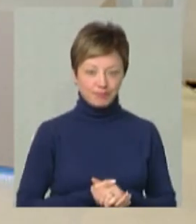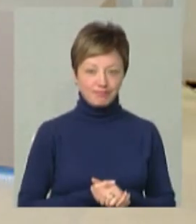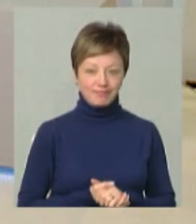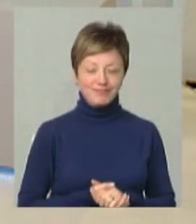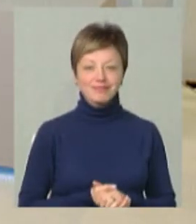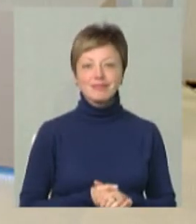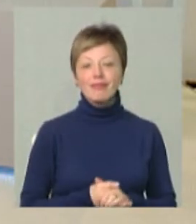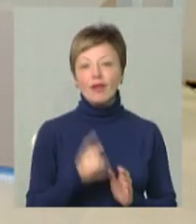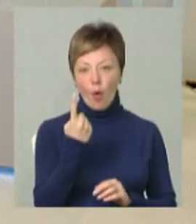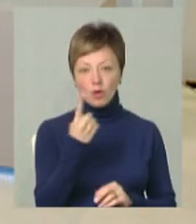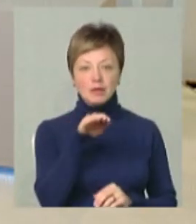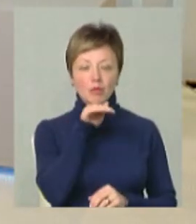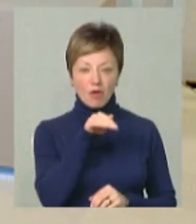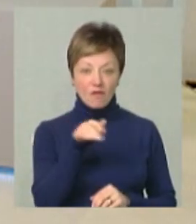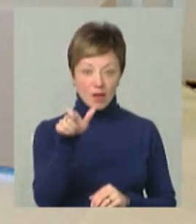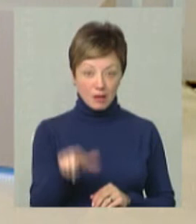Професор Кочерявий, який